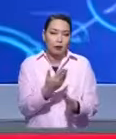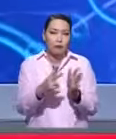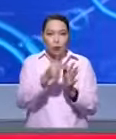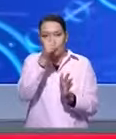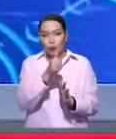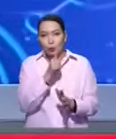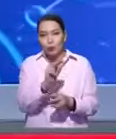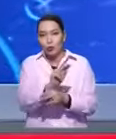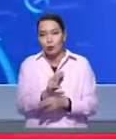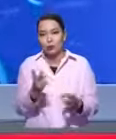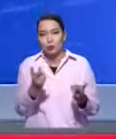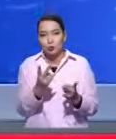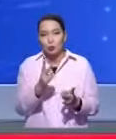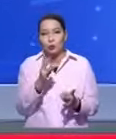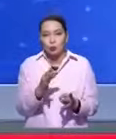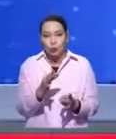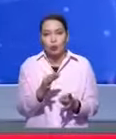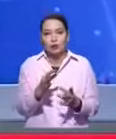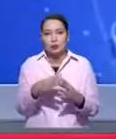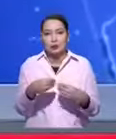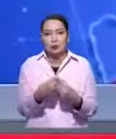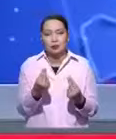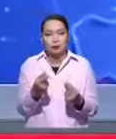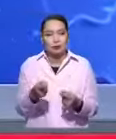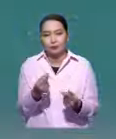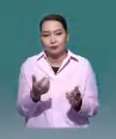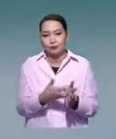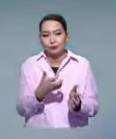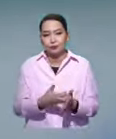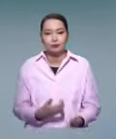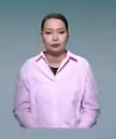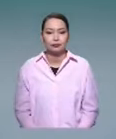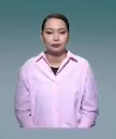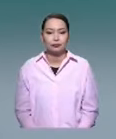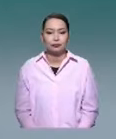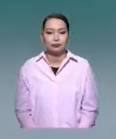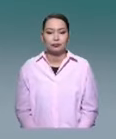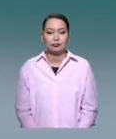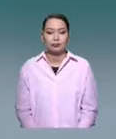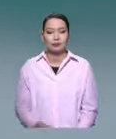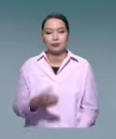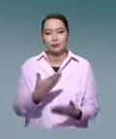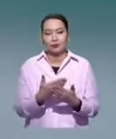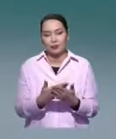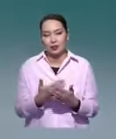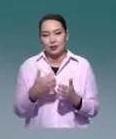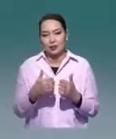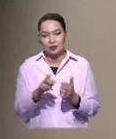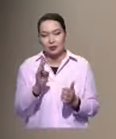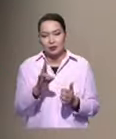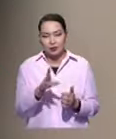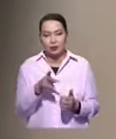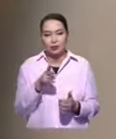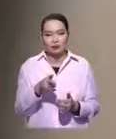8-месячный курс лечения, однако ресурсов семьи на него может не хватить. В середине ноября 2023 года активный и